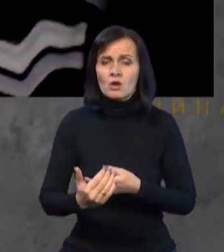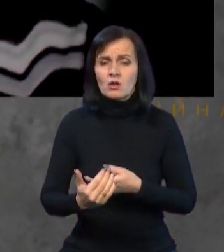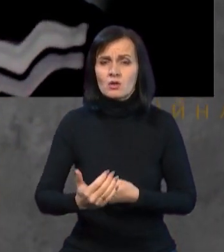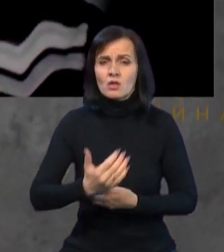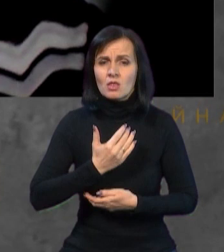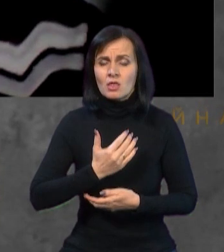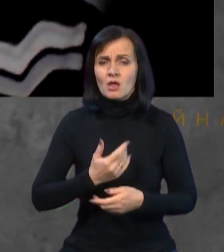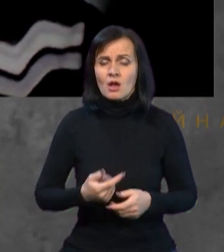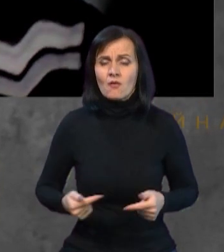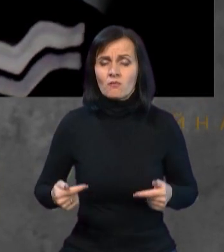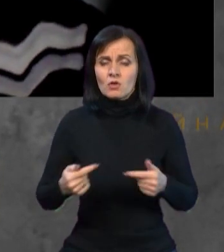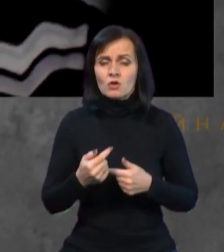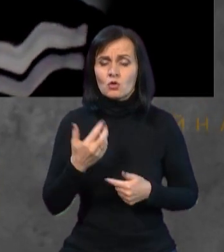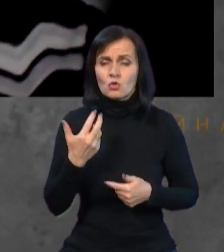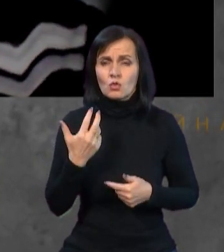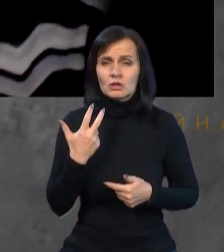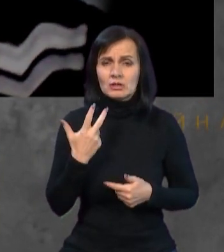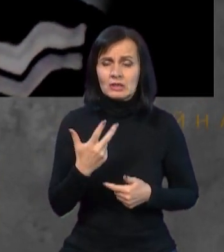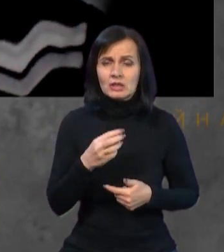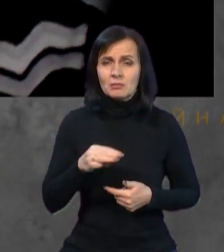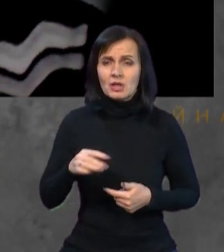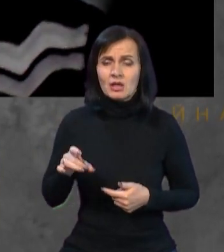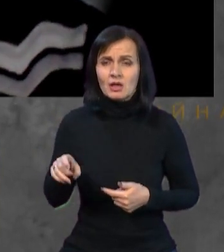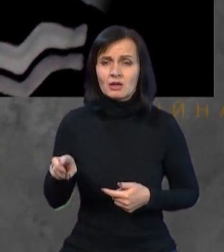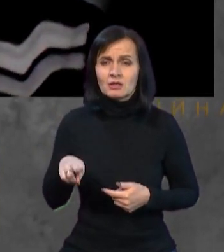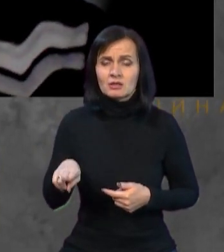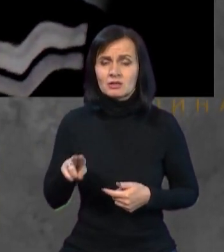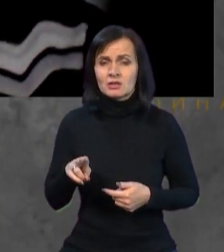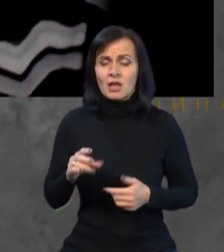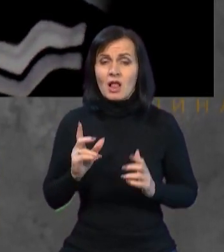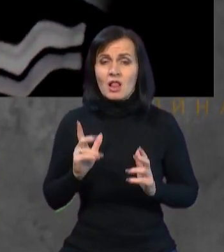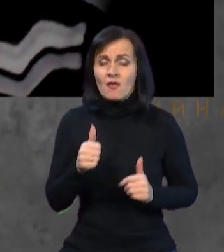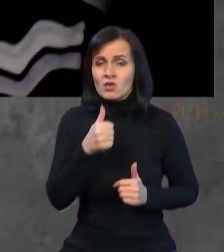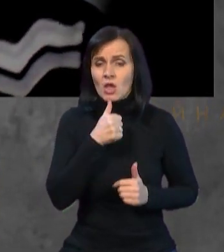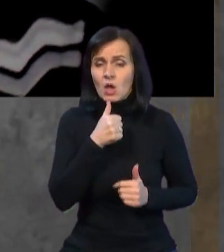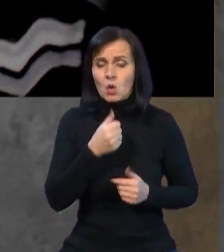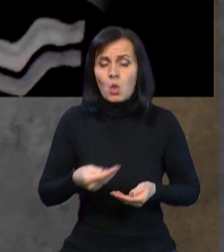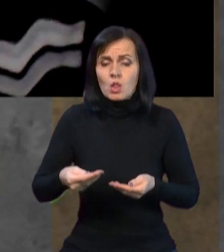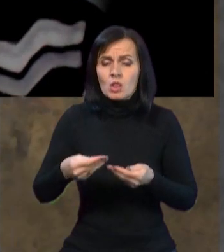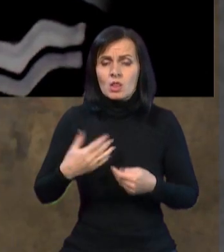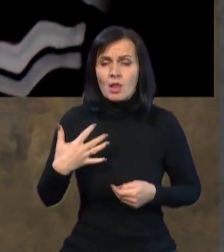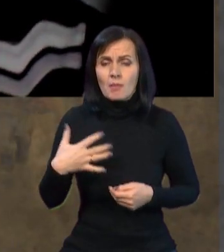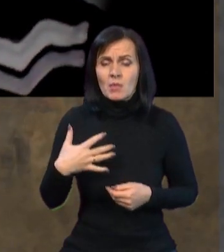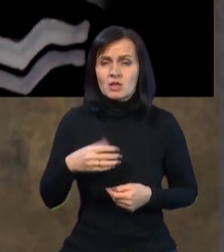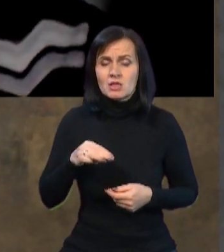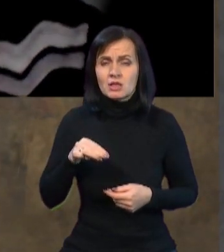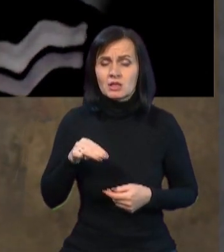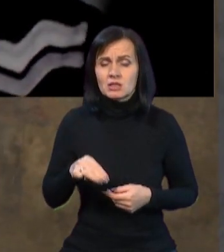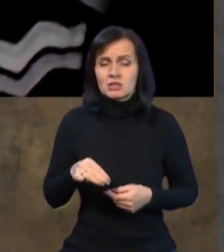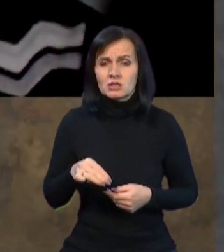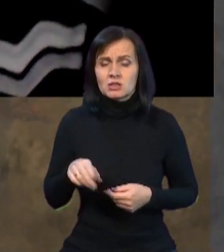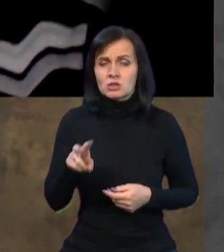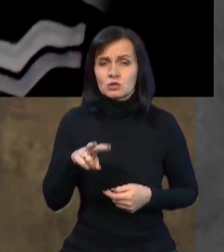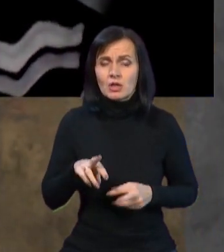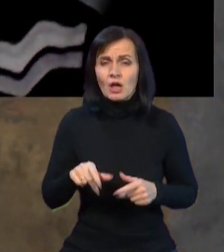3 мільярди. Навіть Естонія нам надала, от на кінець січня надала 50 тисяч доларів, як